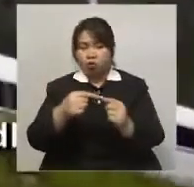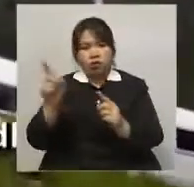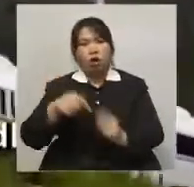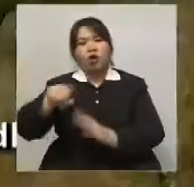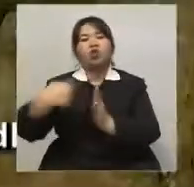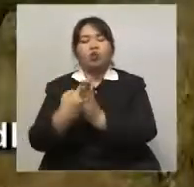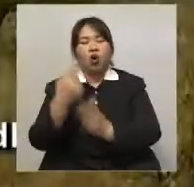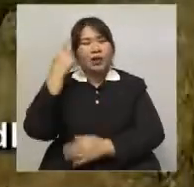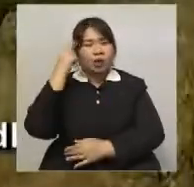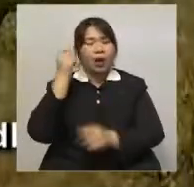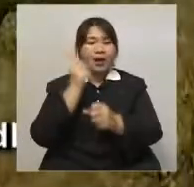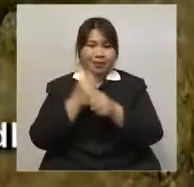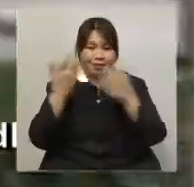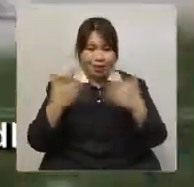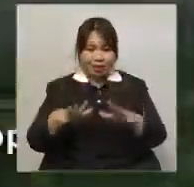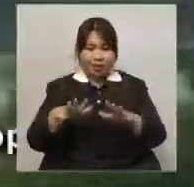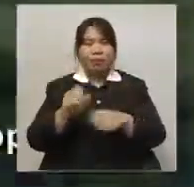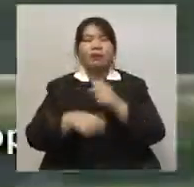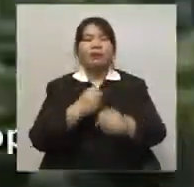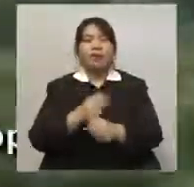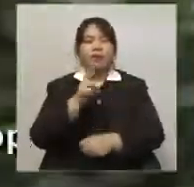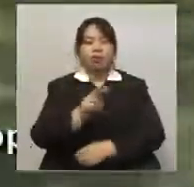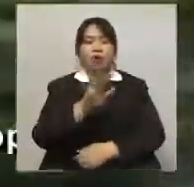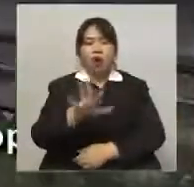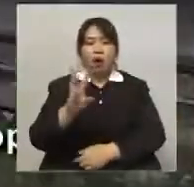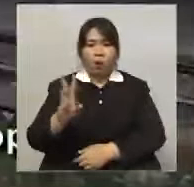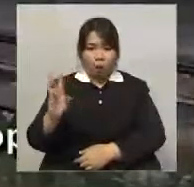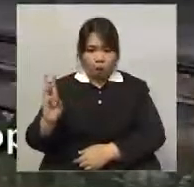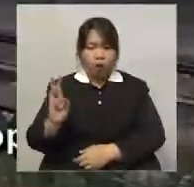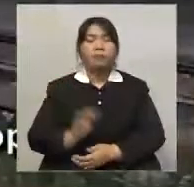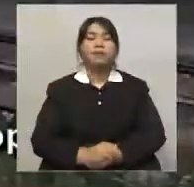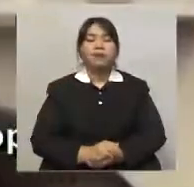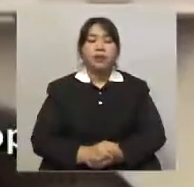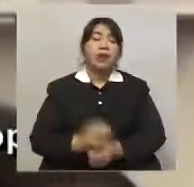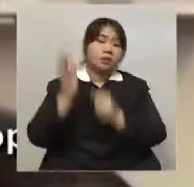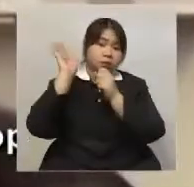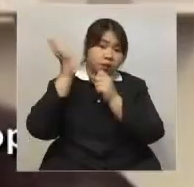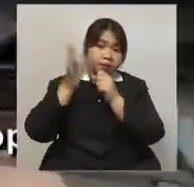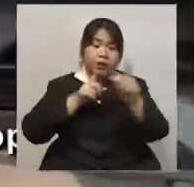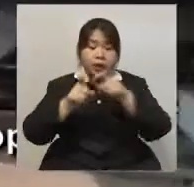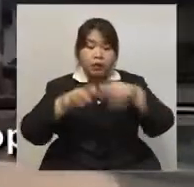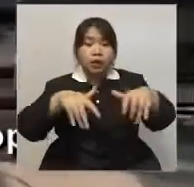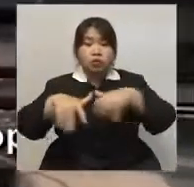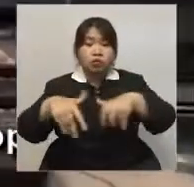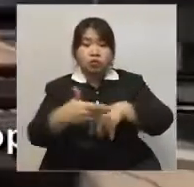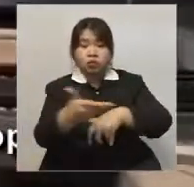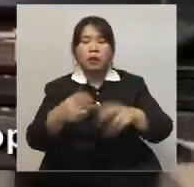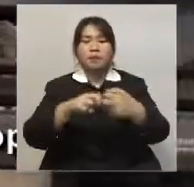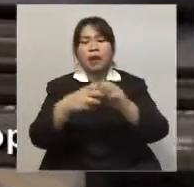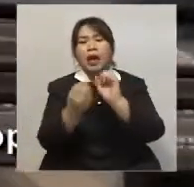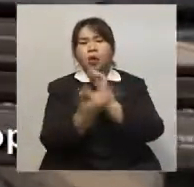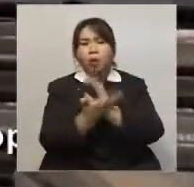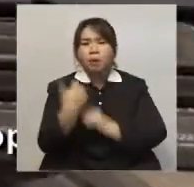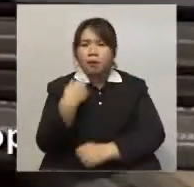จะเปิดให้บริการเสร็จสมบูรณ์ได้ในปี2566การจัดเวทีรับฟังความคิดเห็นถึงผลกระทบทางสังคม